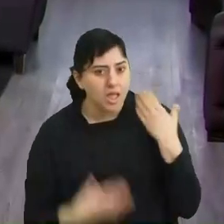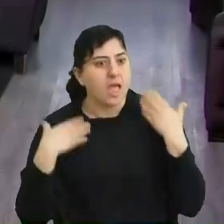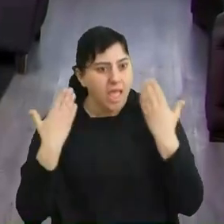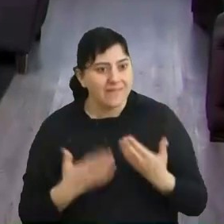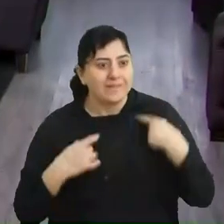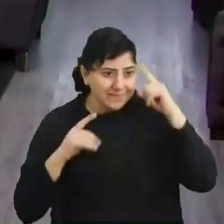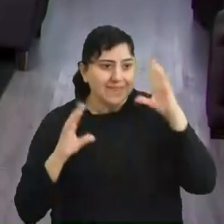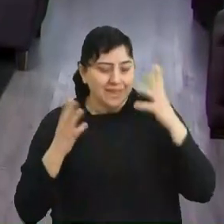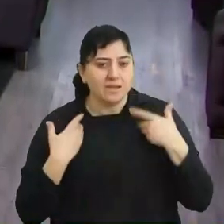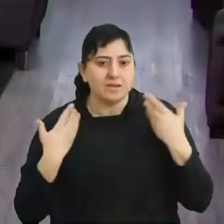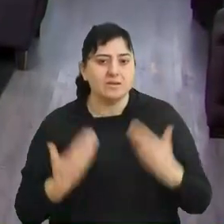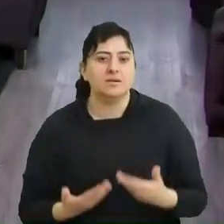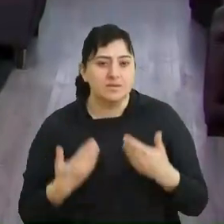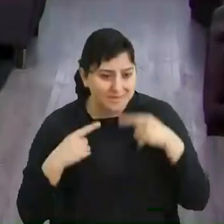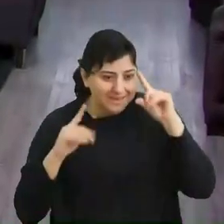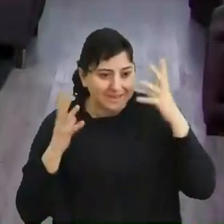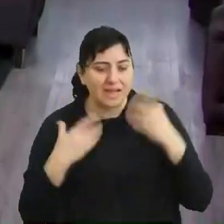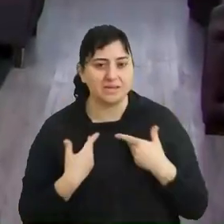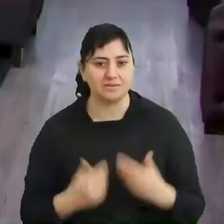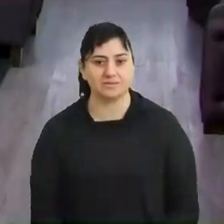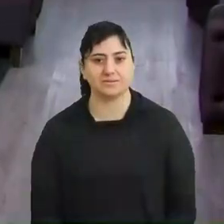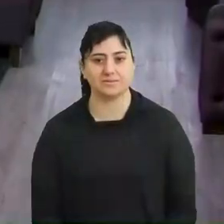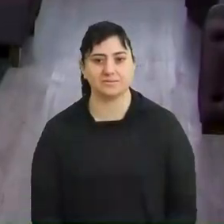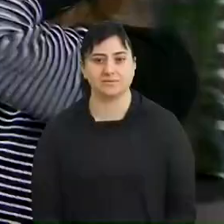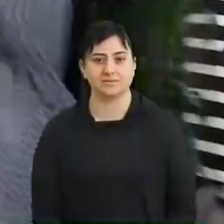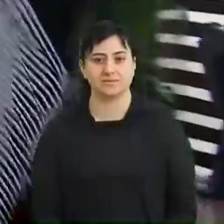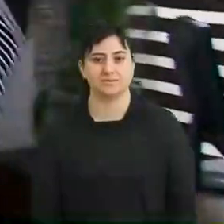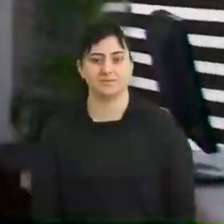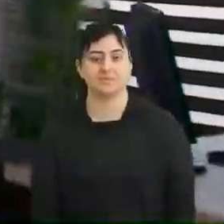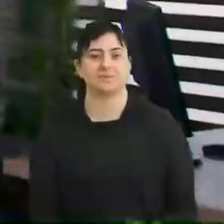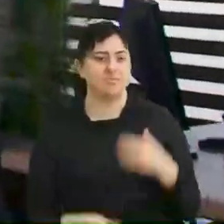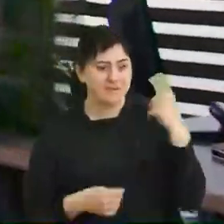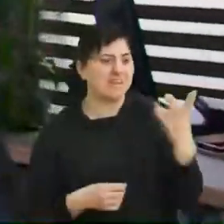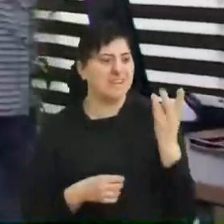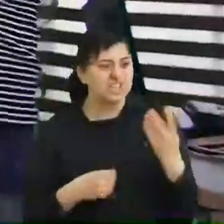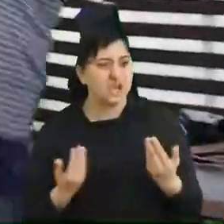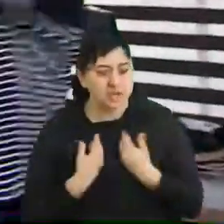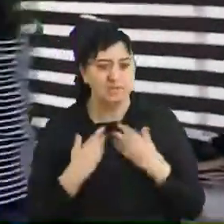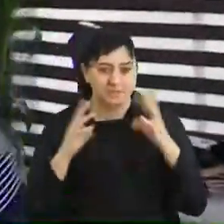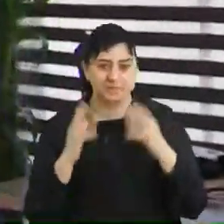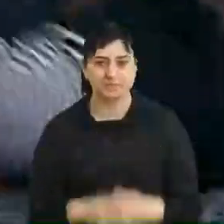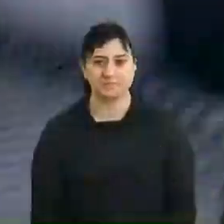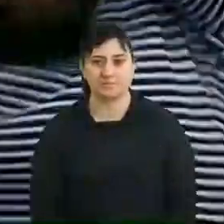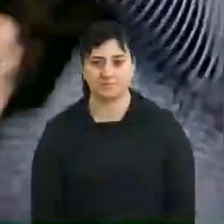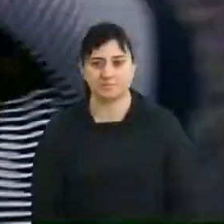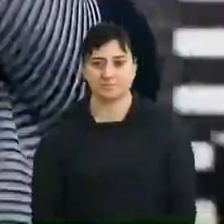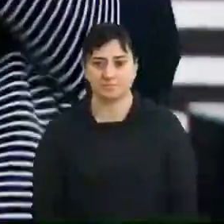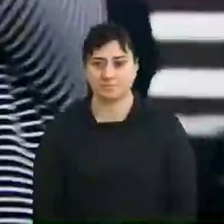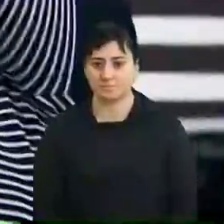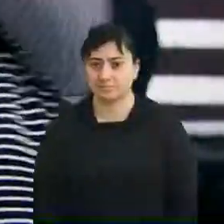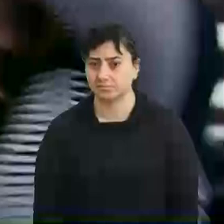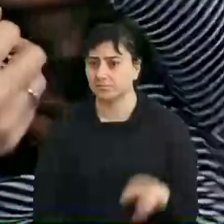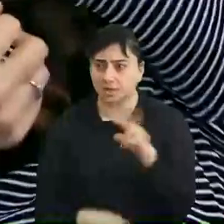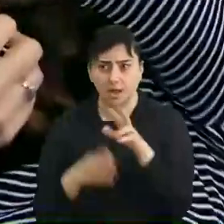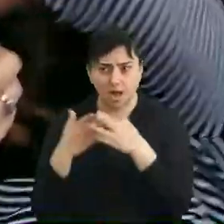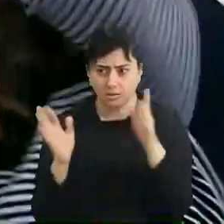Evet delirdim. Ben deliyim. Ve aynı zamanda Sarp'ın nişanlısıyım hatırlatırım. Siz